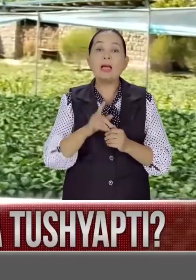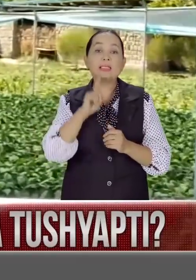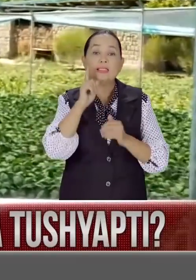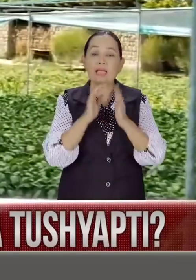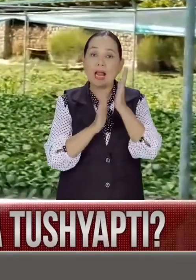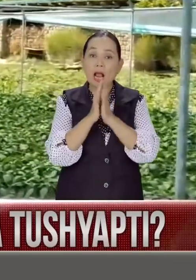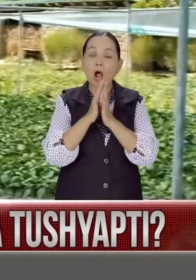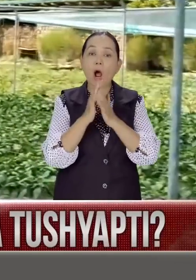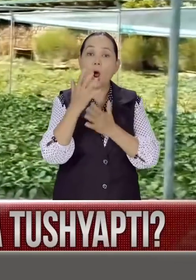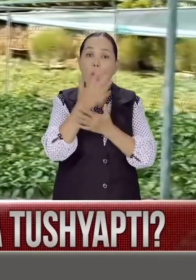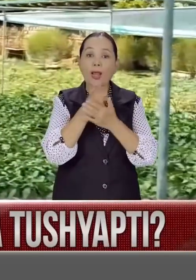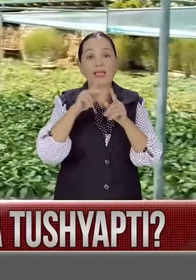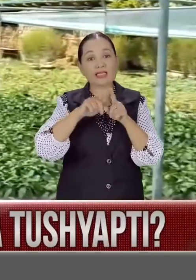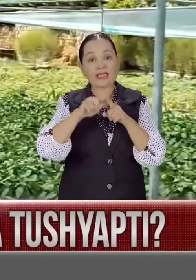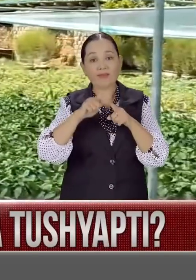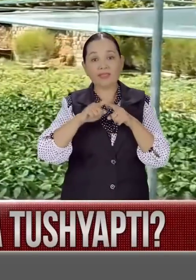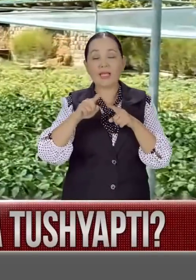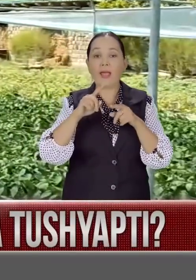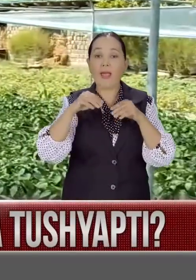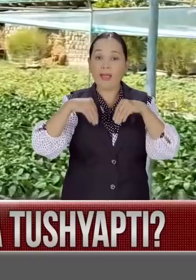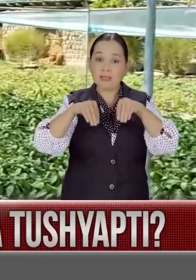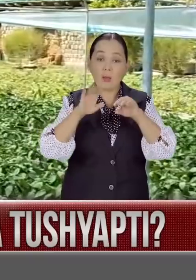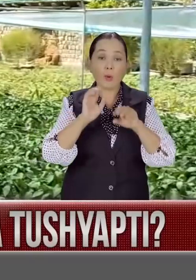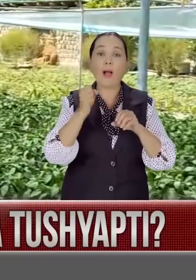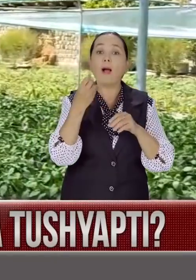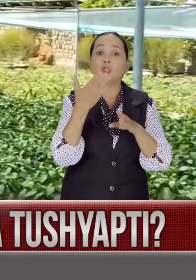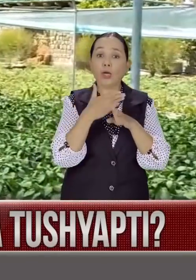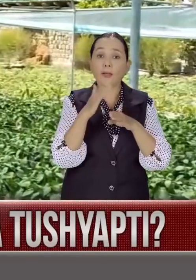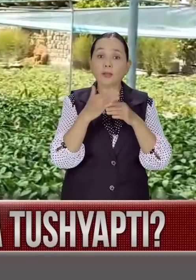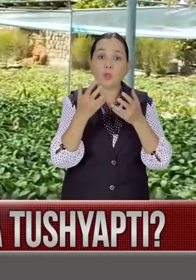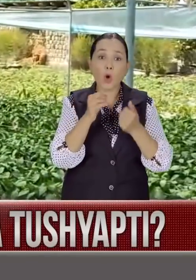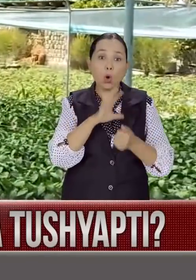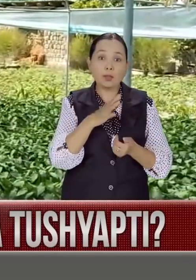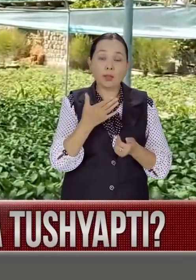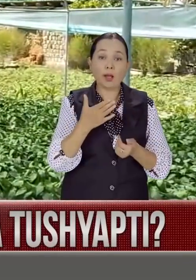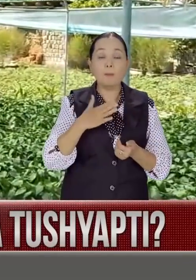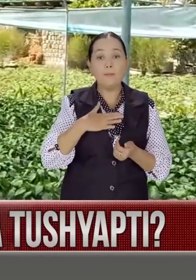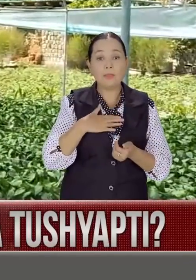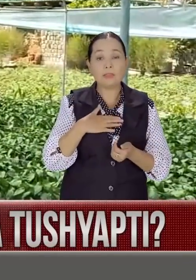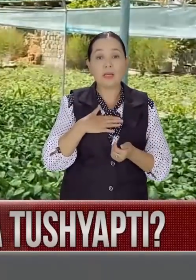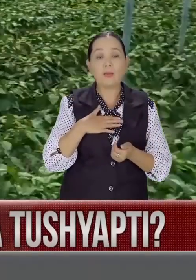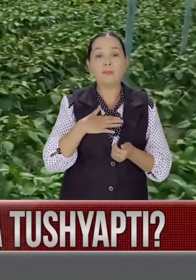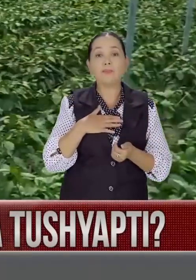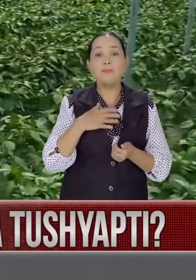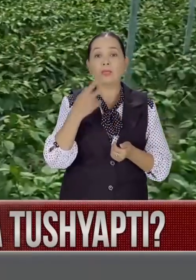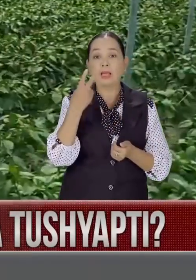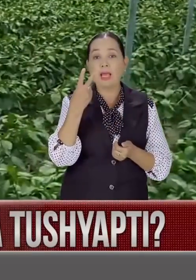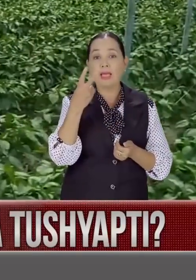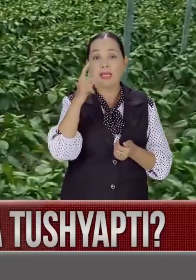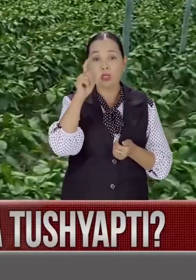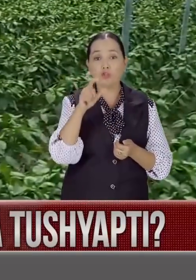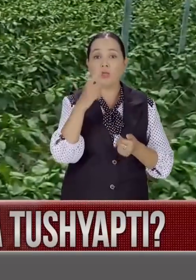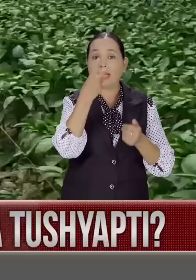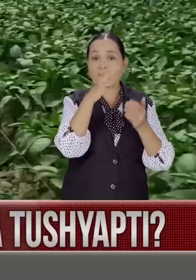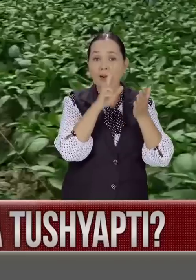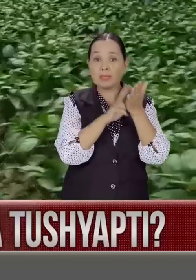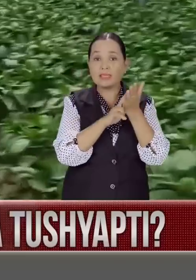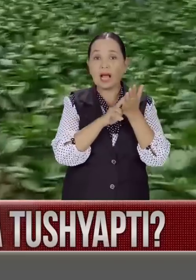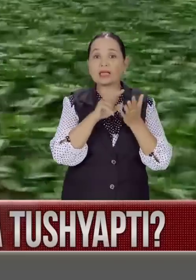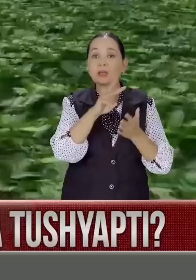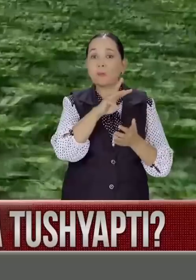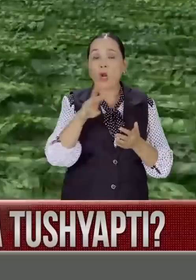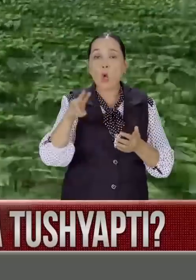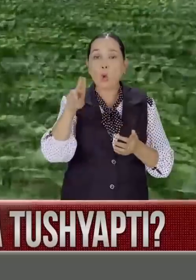Zelini o'rgandan keyin sabzi eksakan bo'ladi. Qancha miqdorda kredit oldinglar? Bizga 2 kishiga 28 milliondan berdi.